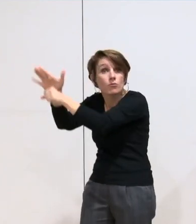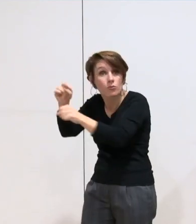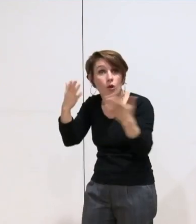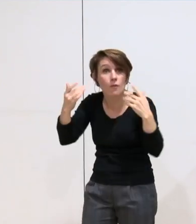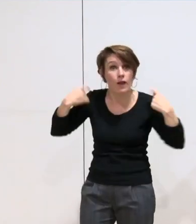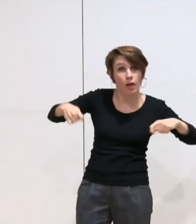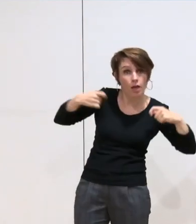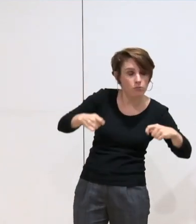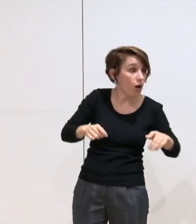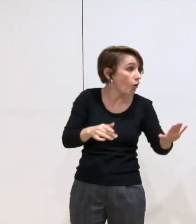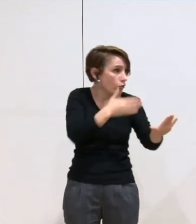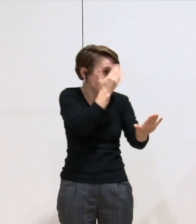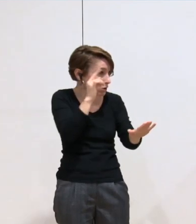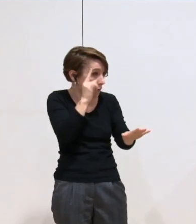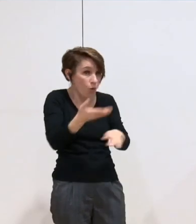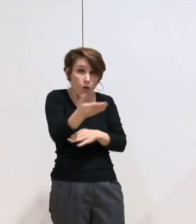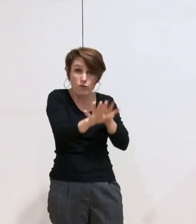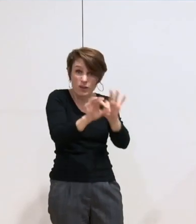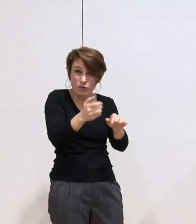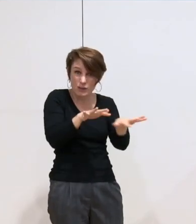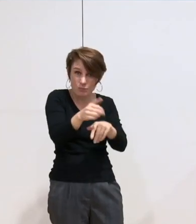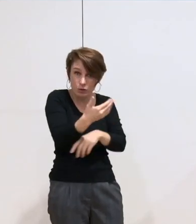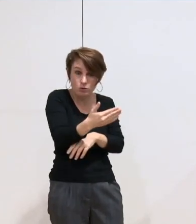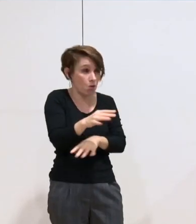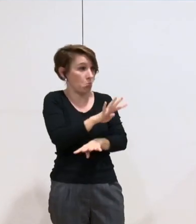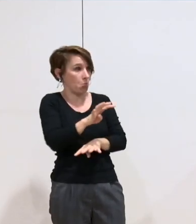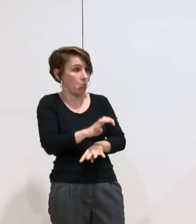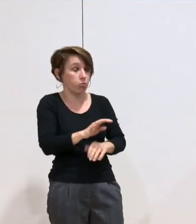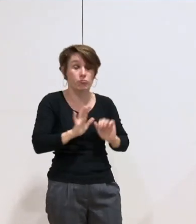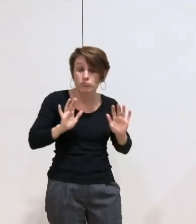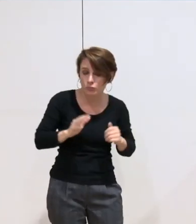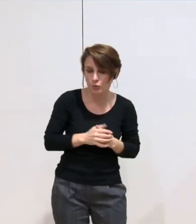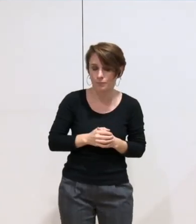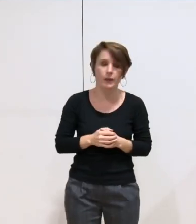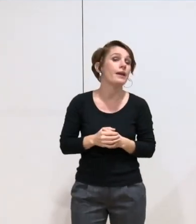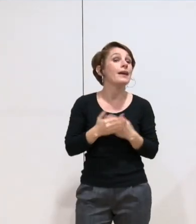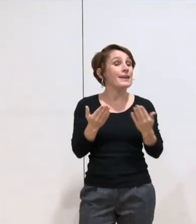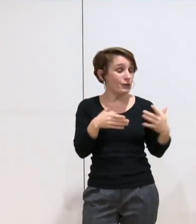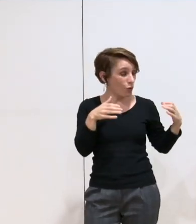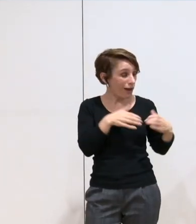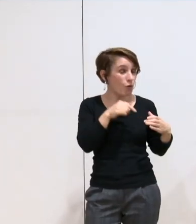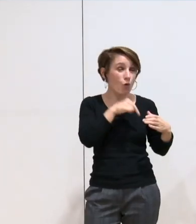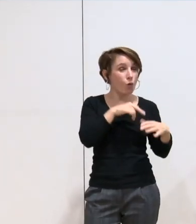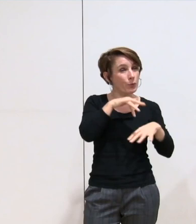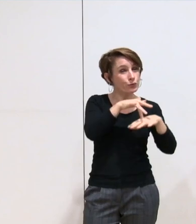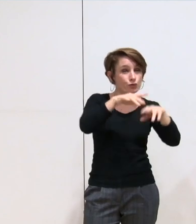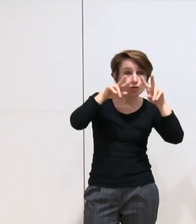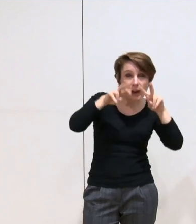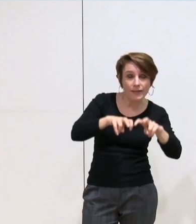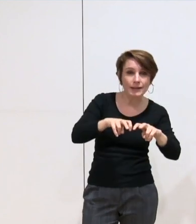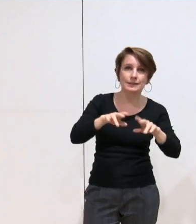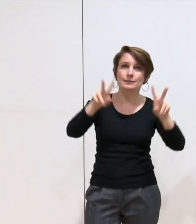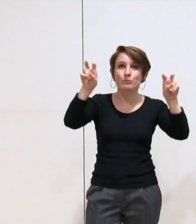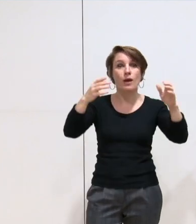mais c'est ainsi. Et cette mission ne s'est pas intéressée aux frais de